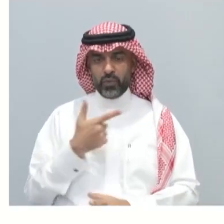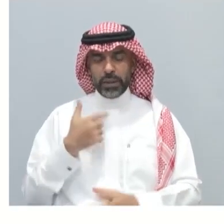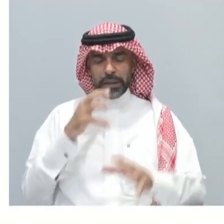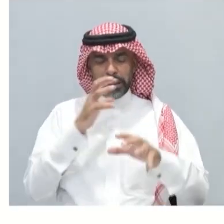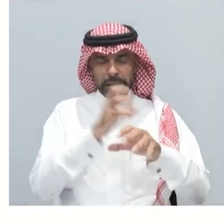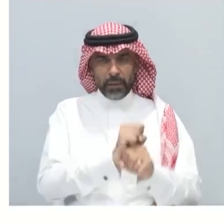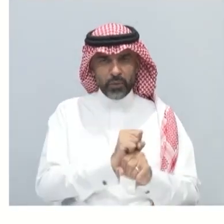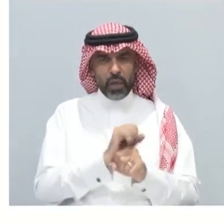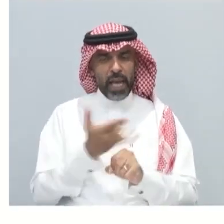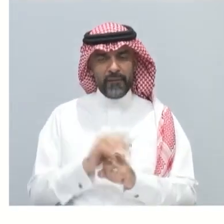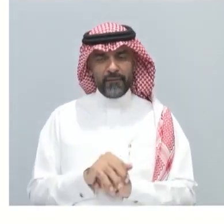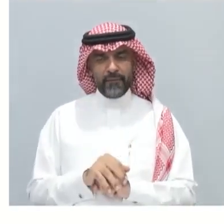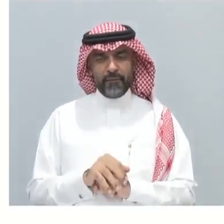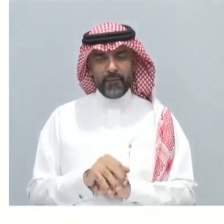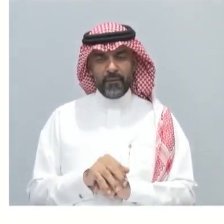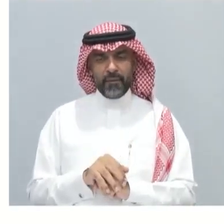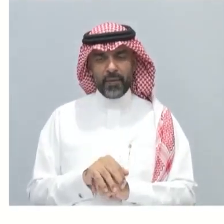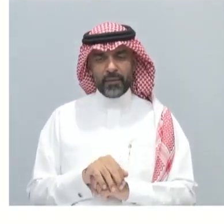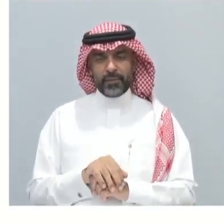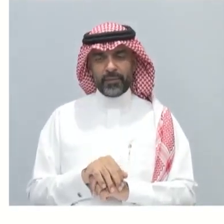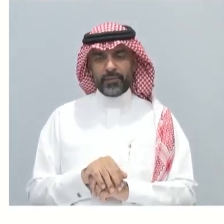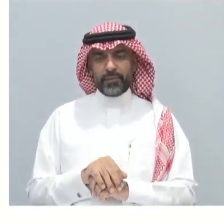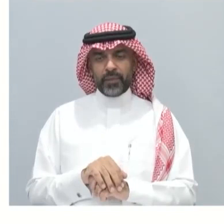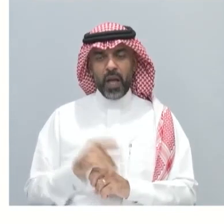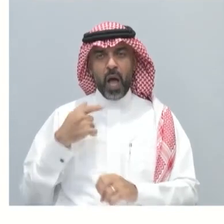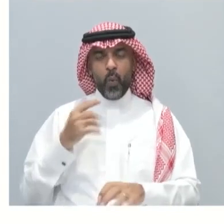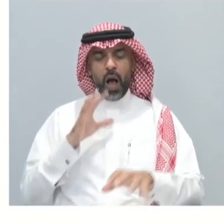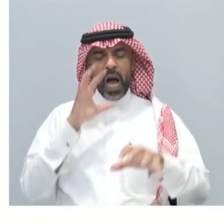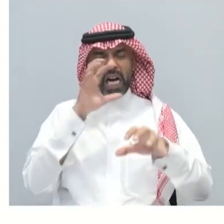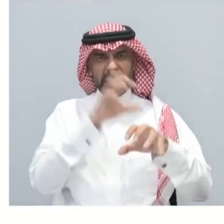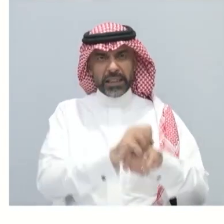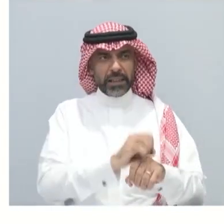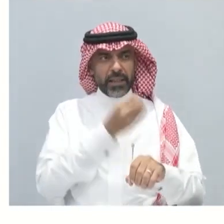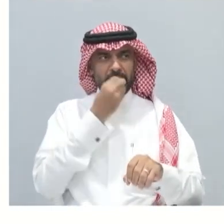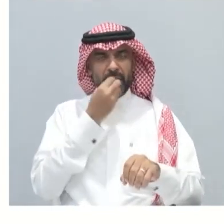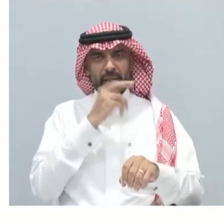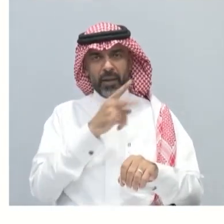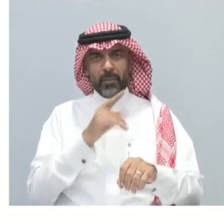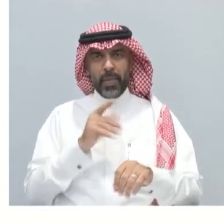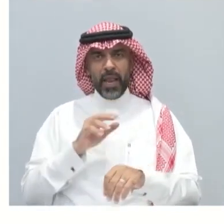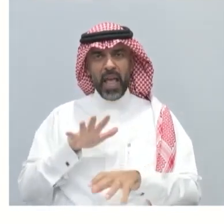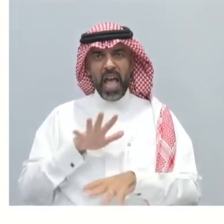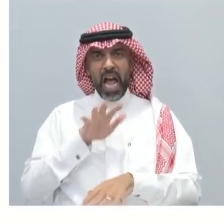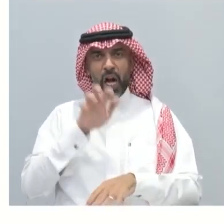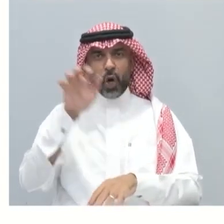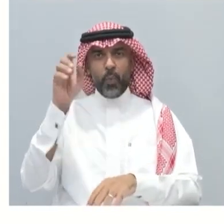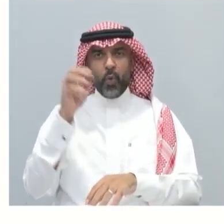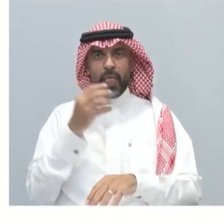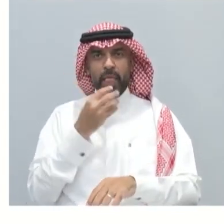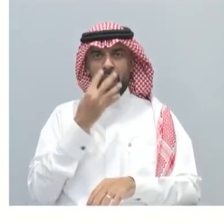بفرائض من خلال اولا اصطياد الفرائس مثل العنكبوت الذئب